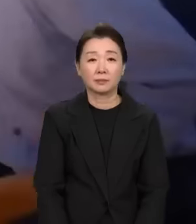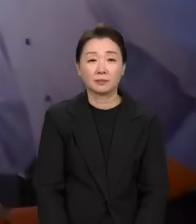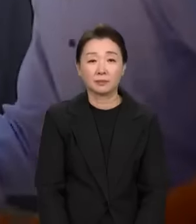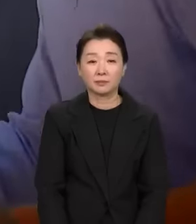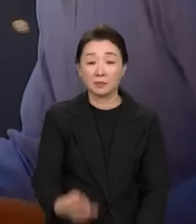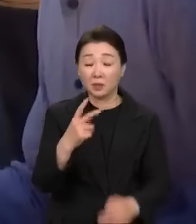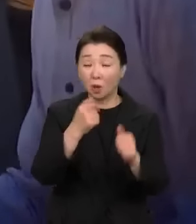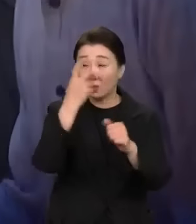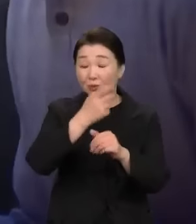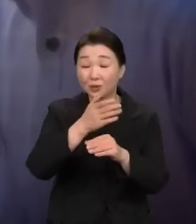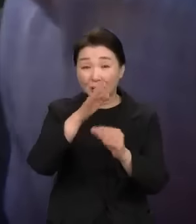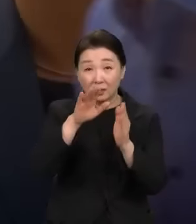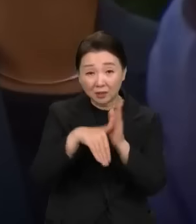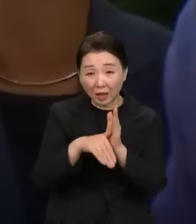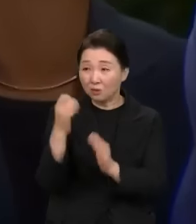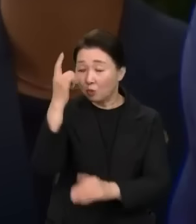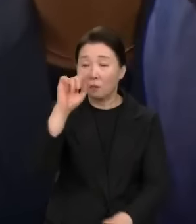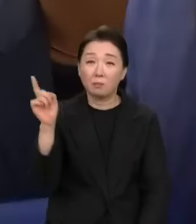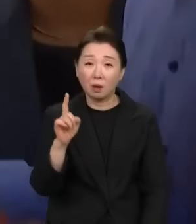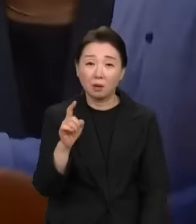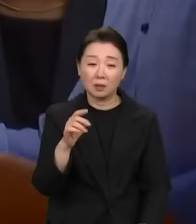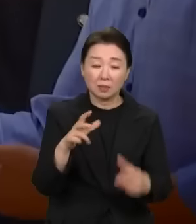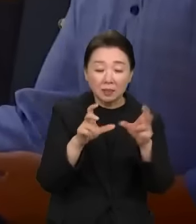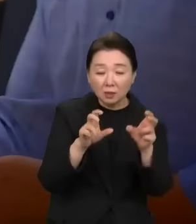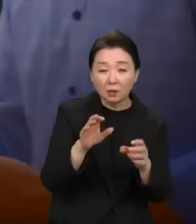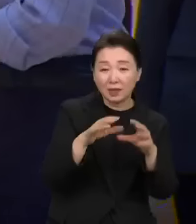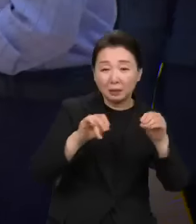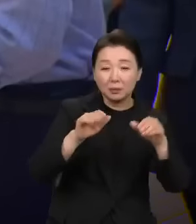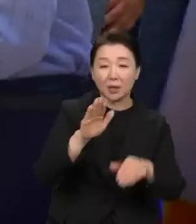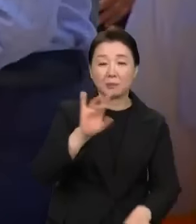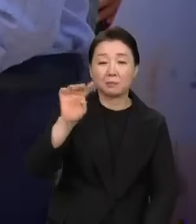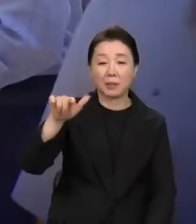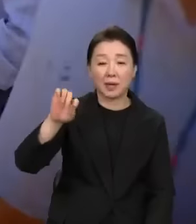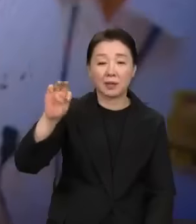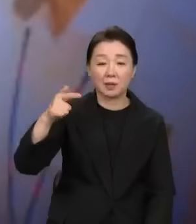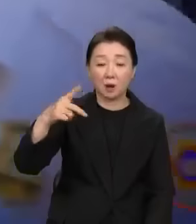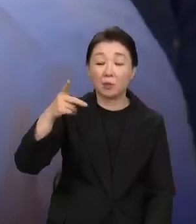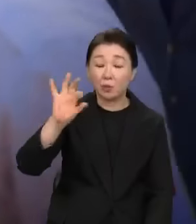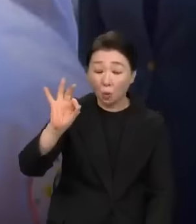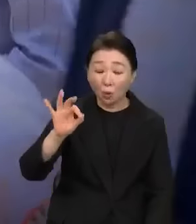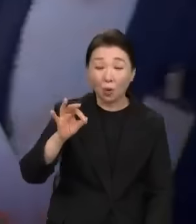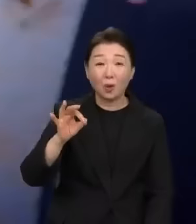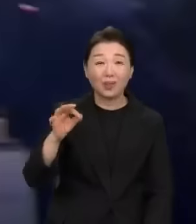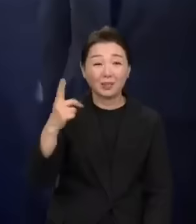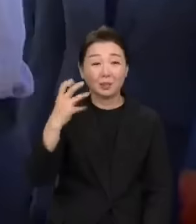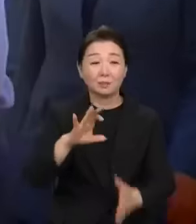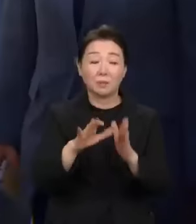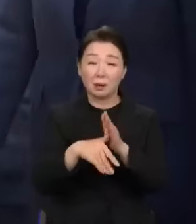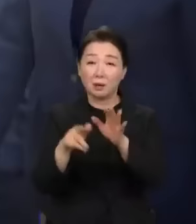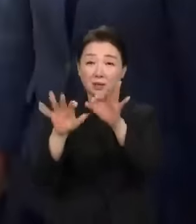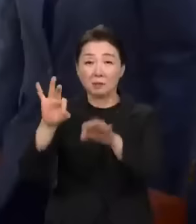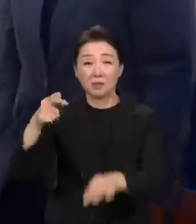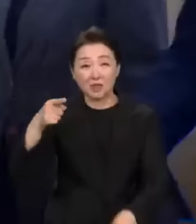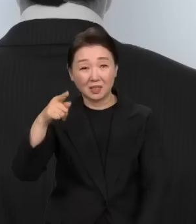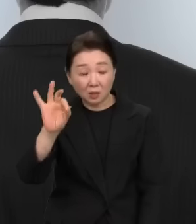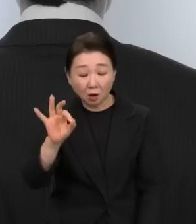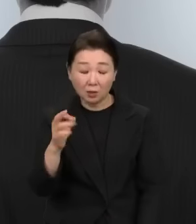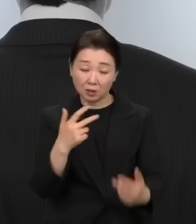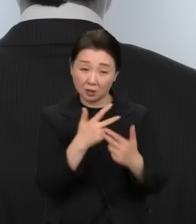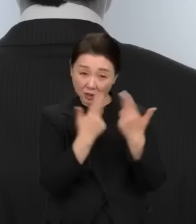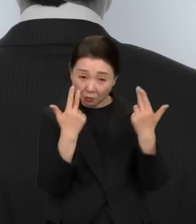검찰 수사의 발단은 백현동 의혹 수사 과정에서 나온 2018년 12월 김진성 씨와 민주당 이재명 대표와의 통화 녹음입니다.